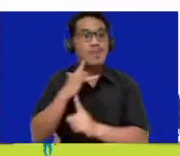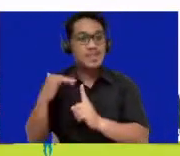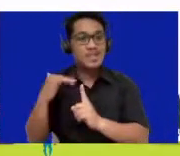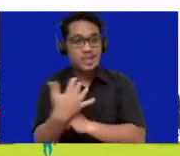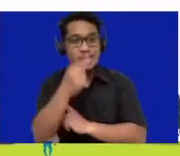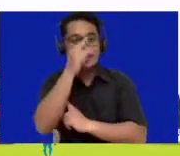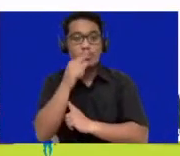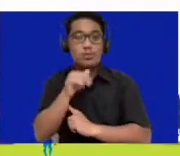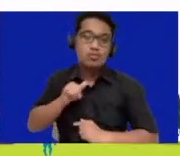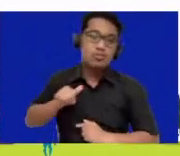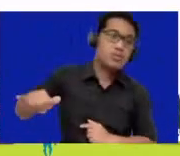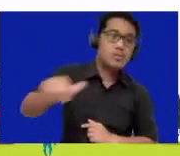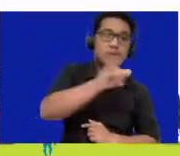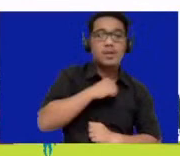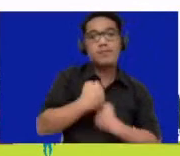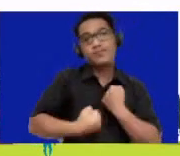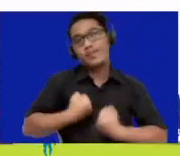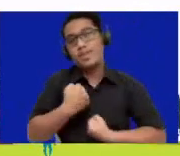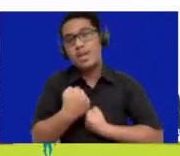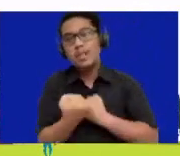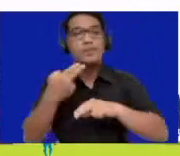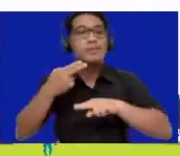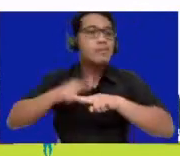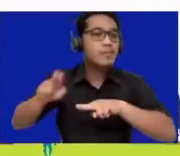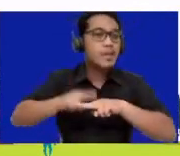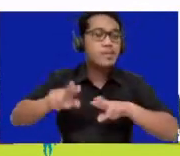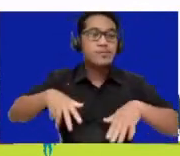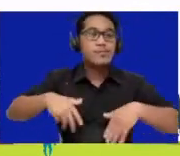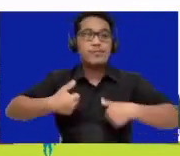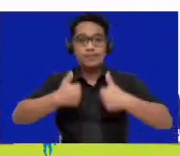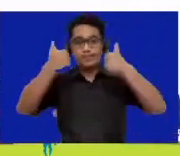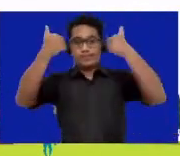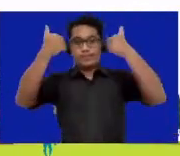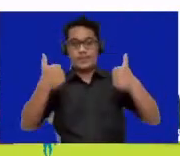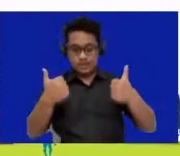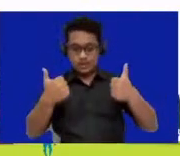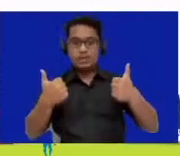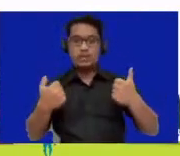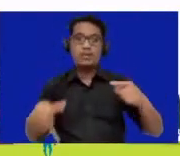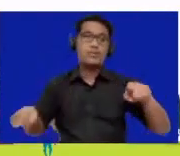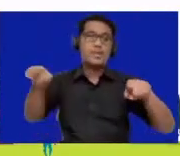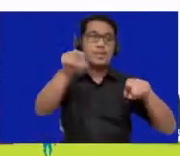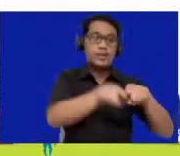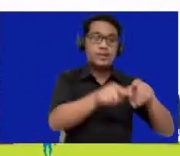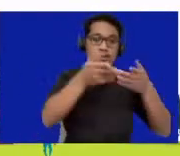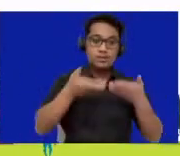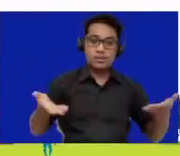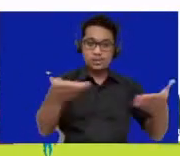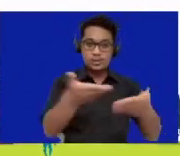sama-sama melakukan kegiatan pemulihan, termasuk juga pendampingan sosial.